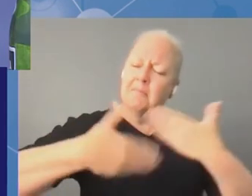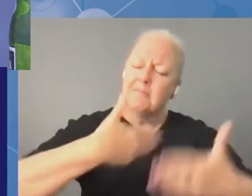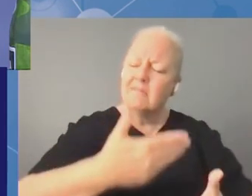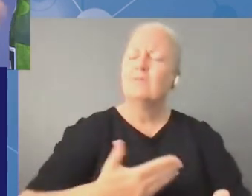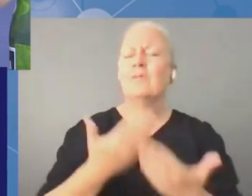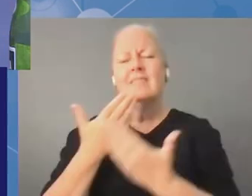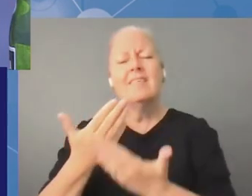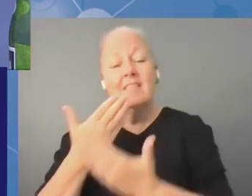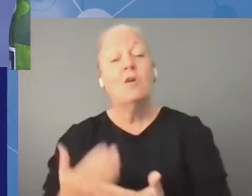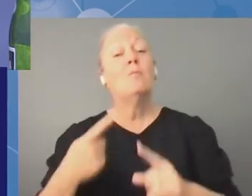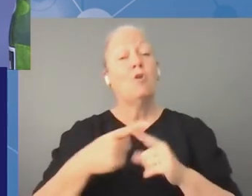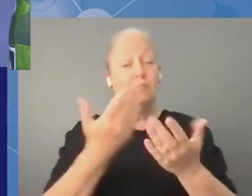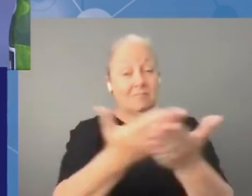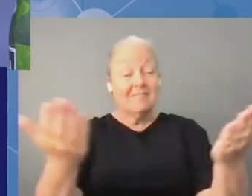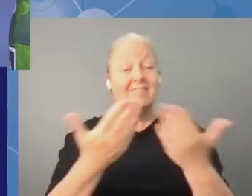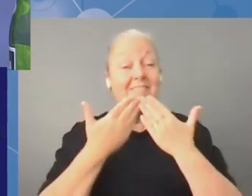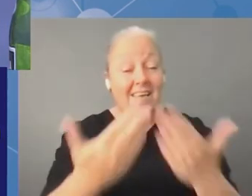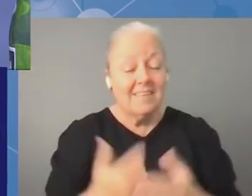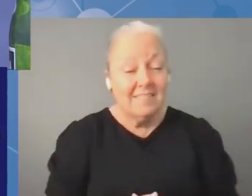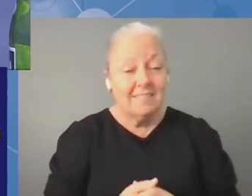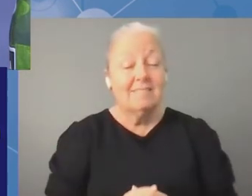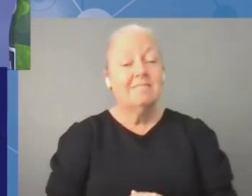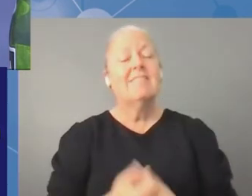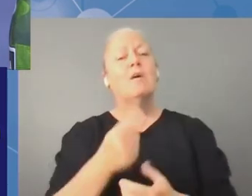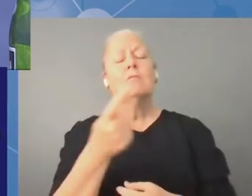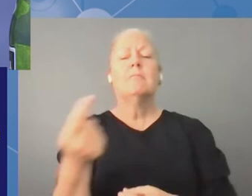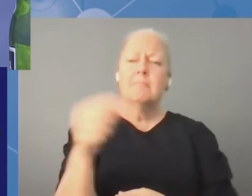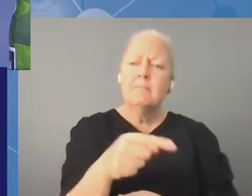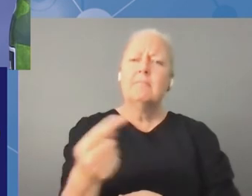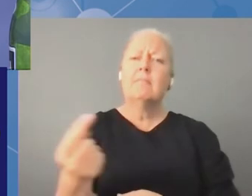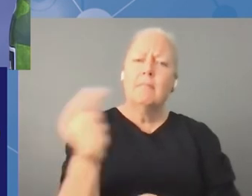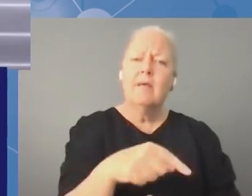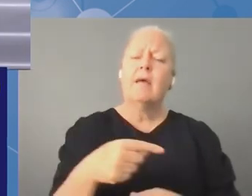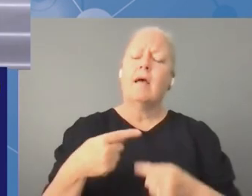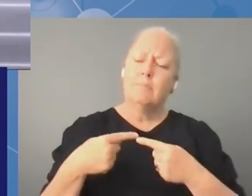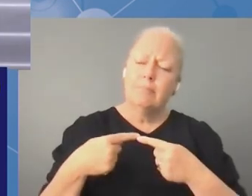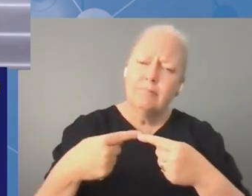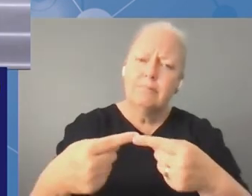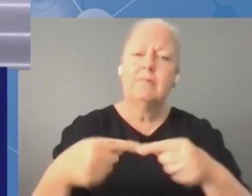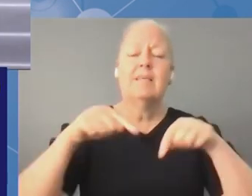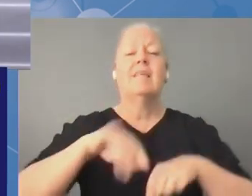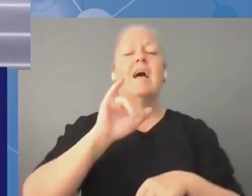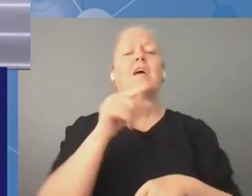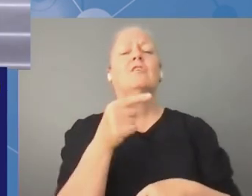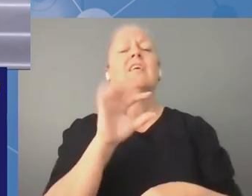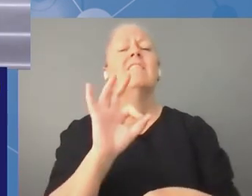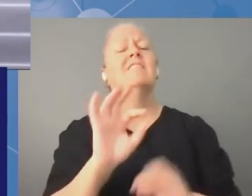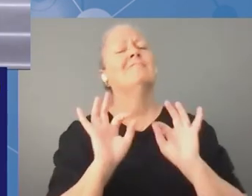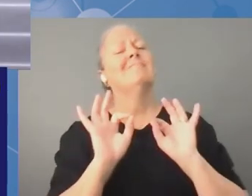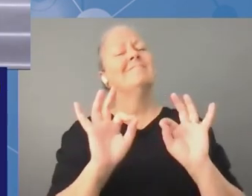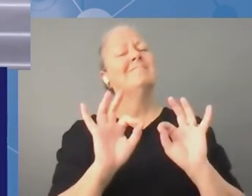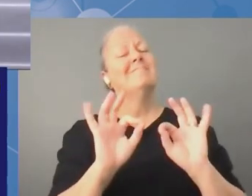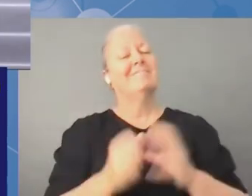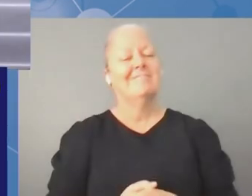من منظمي مثل هذه. شكرا للجميع، وندعوكم إلى الإصدارات